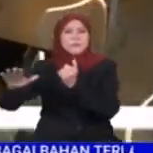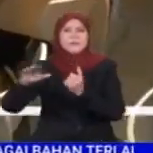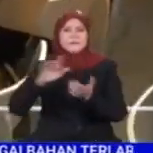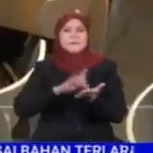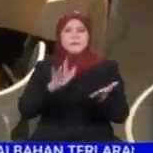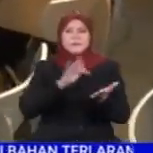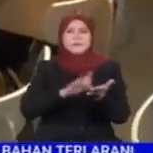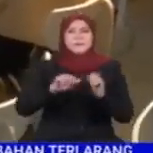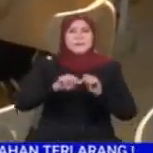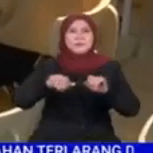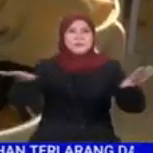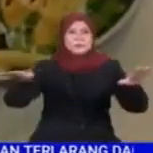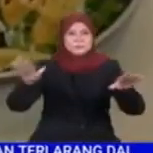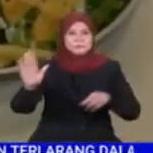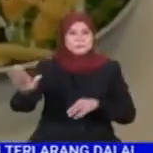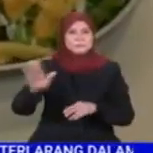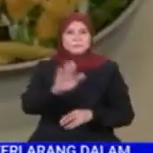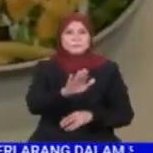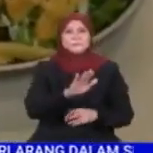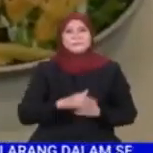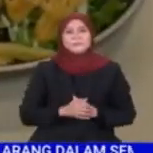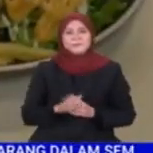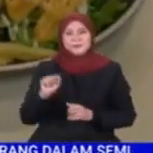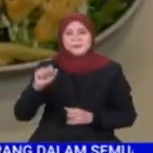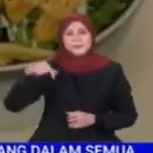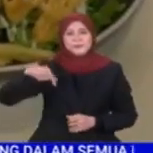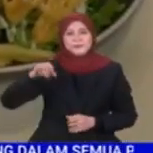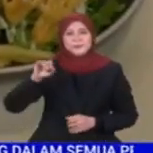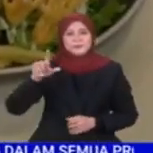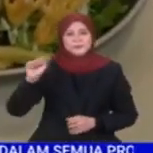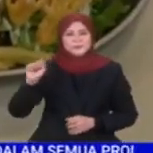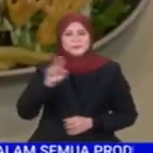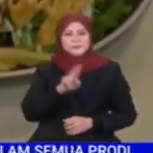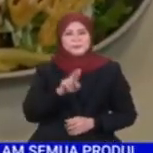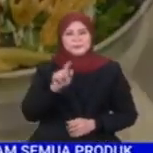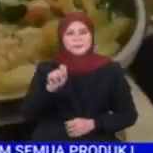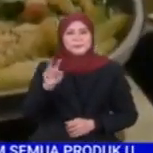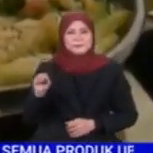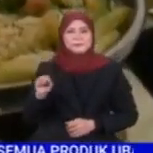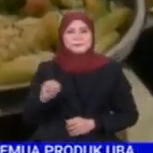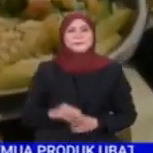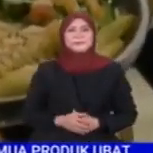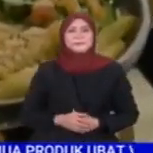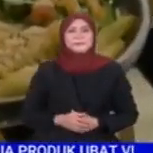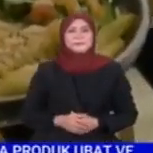menerusi media sosial rasmi mereka. Nur Akila Arbain, RTM.